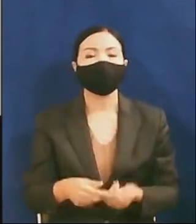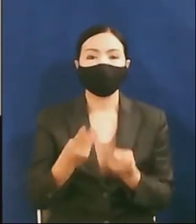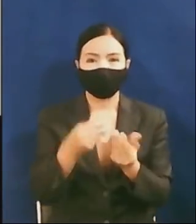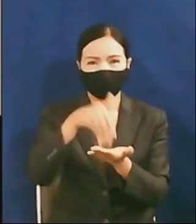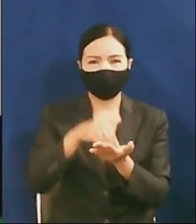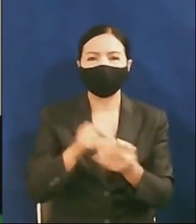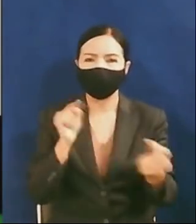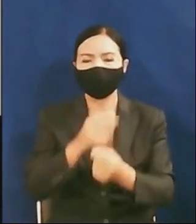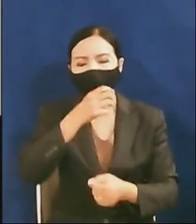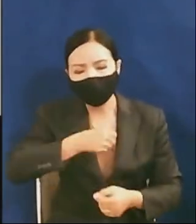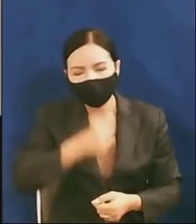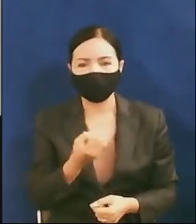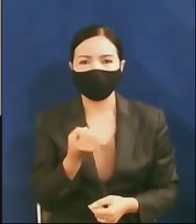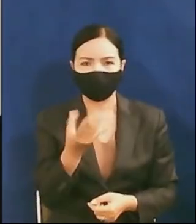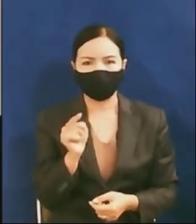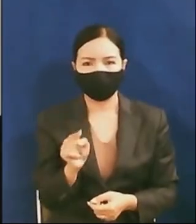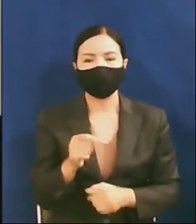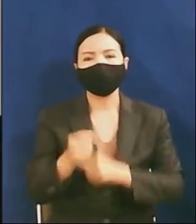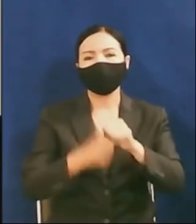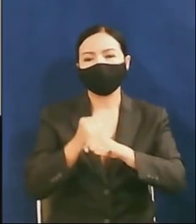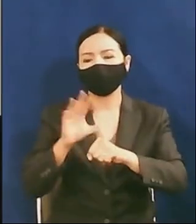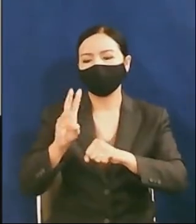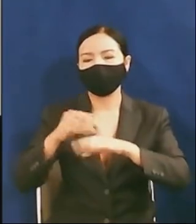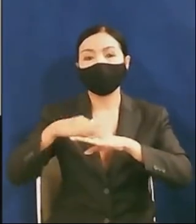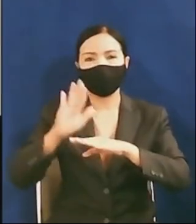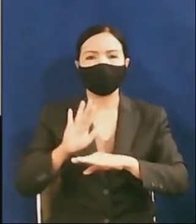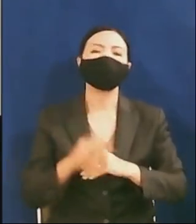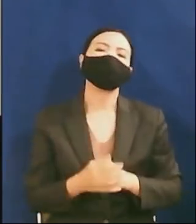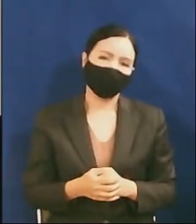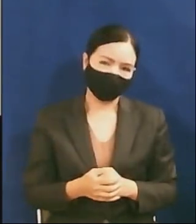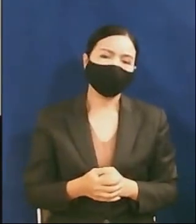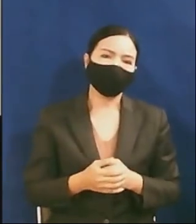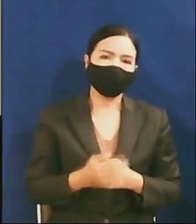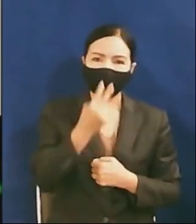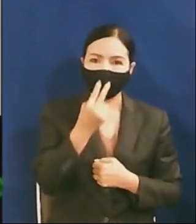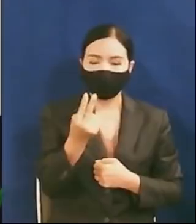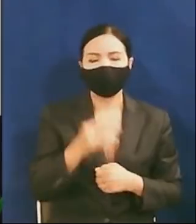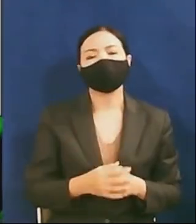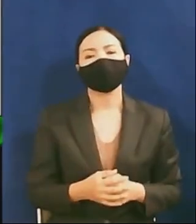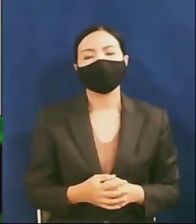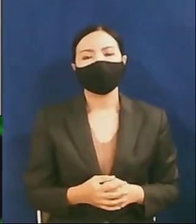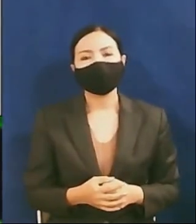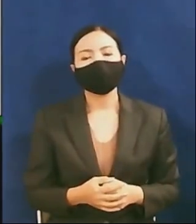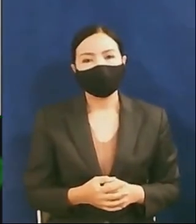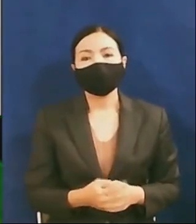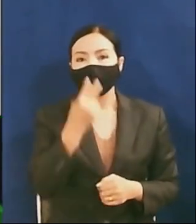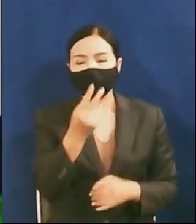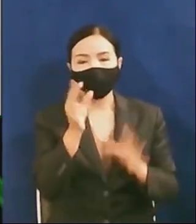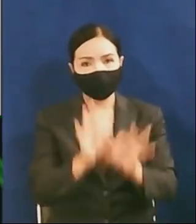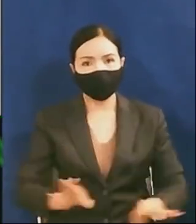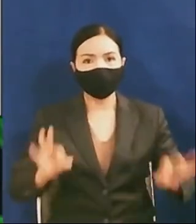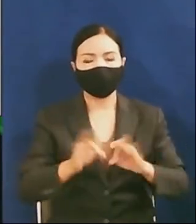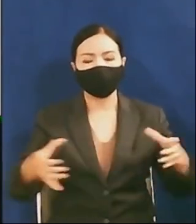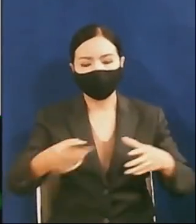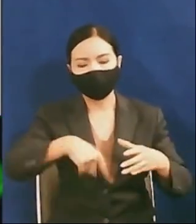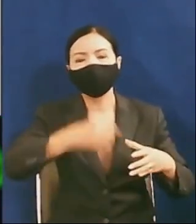แล้วยังเป็นผู้สูงอายุค่อนข้างจะมากด้วยนะครับเกิน60ไปถึง7ปีเลยทีเดียวนะครับก็ย้ำให้เห็นความสำคัญว่ากลุ่ม